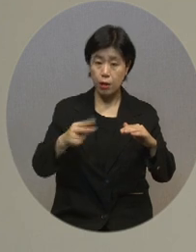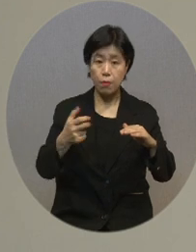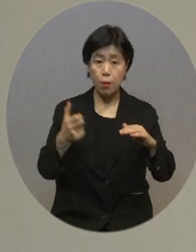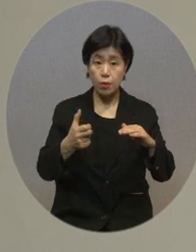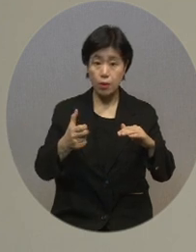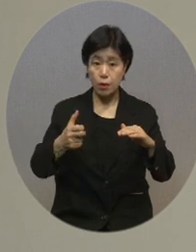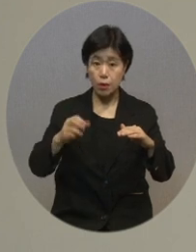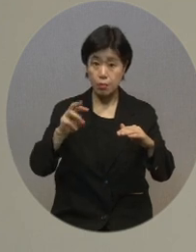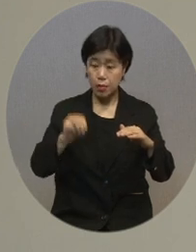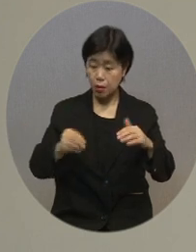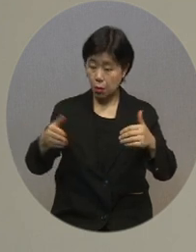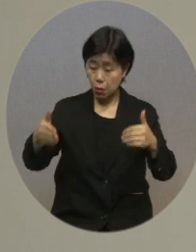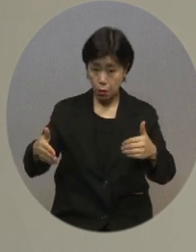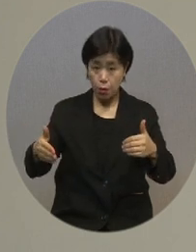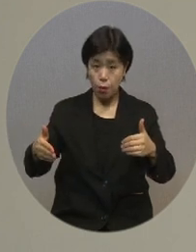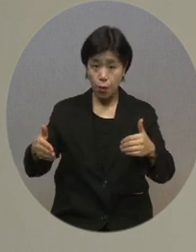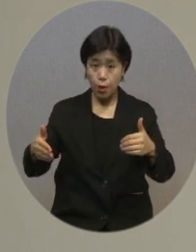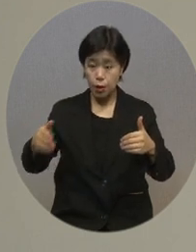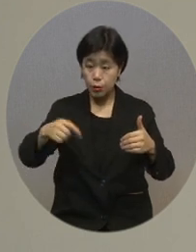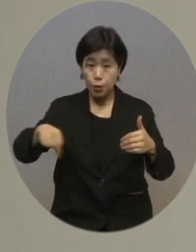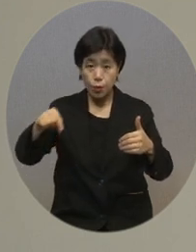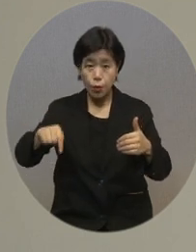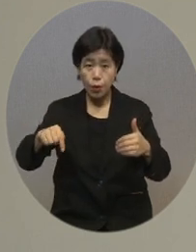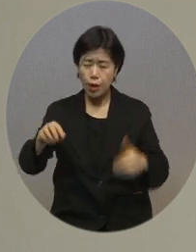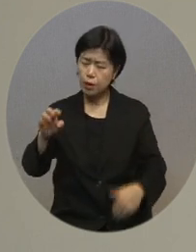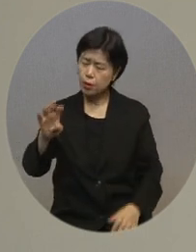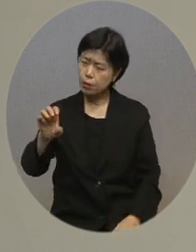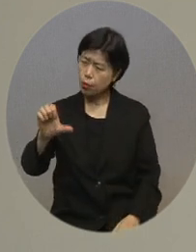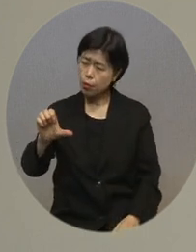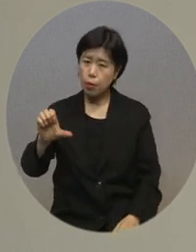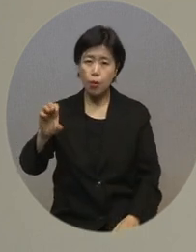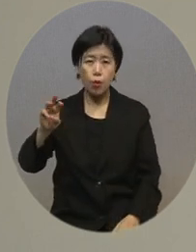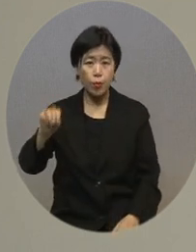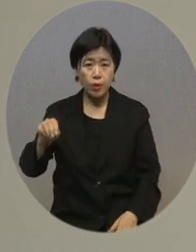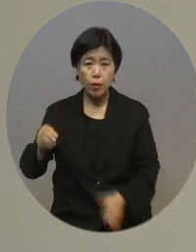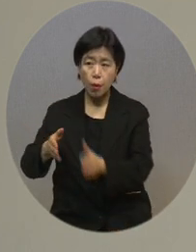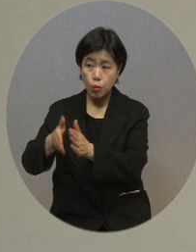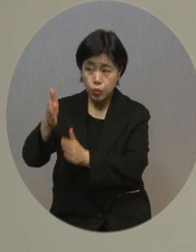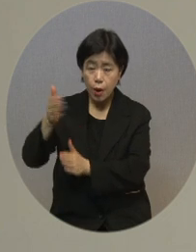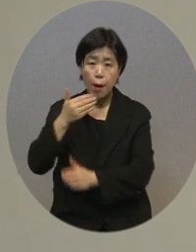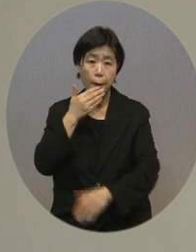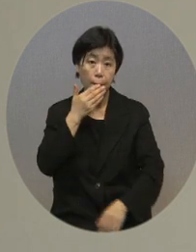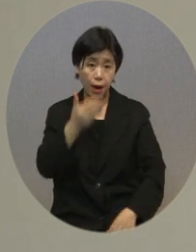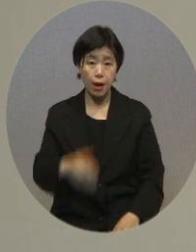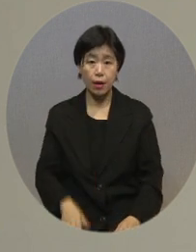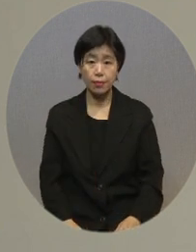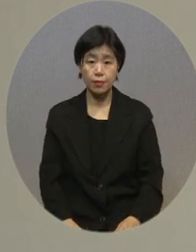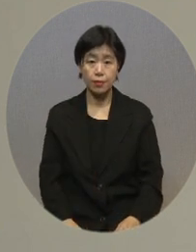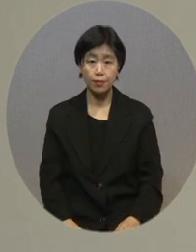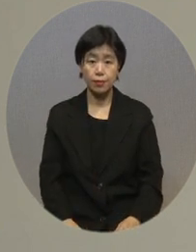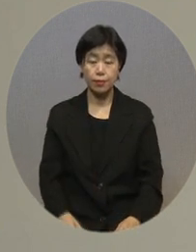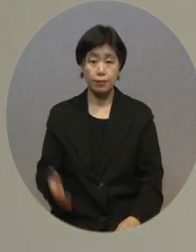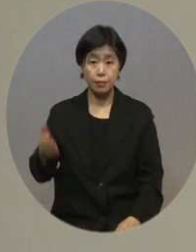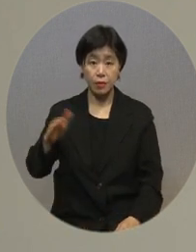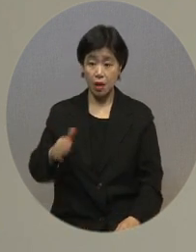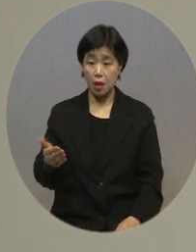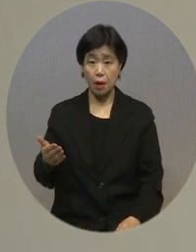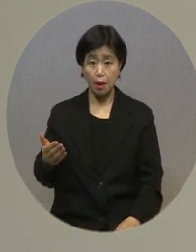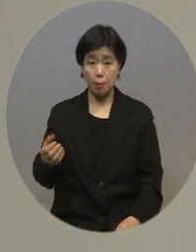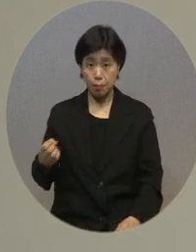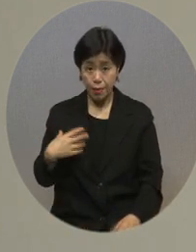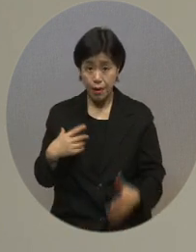45m까지 건물을 지을 수 있도록 그렇게 내용이 담겼습니다. 그런데 방금 말씀 주신 대로